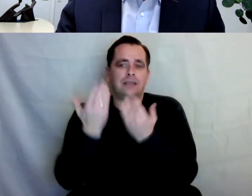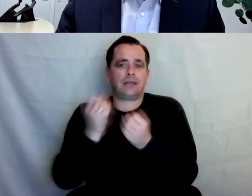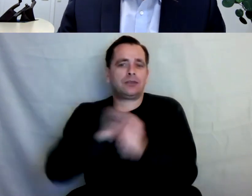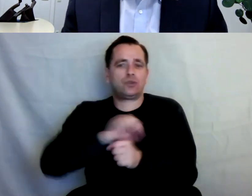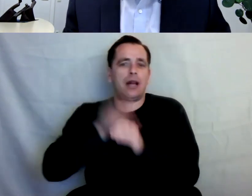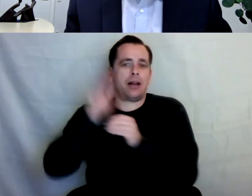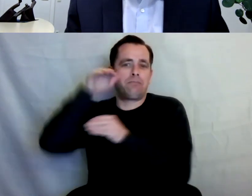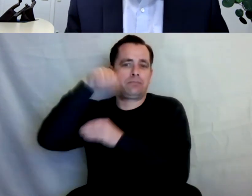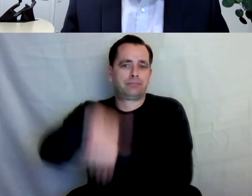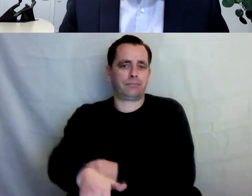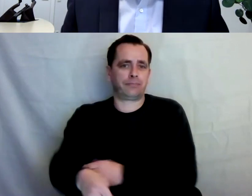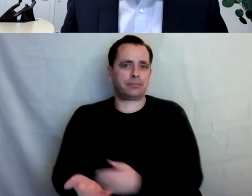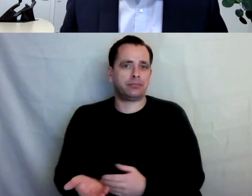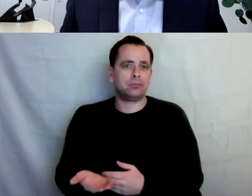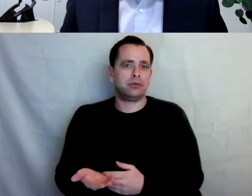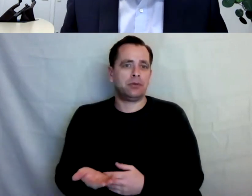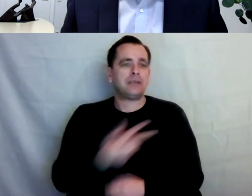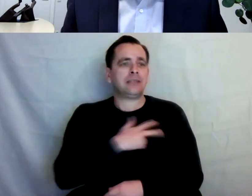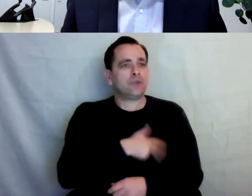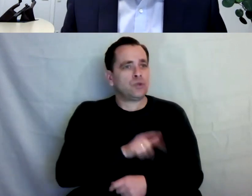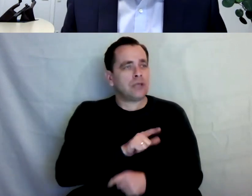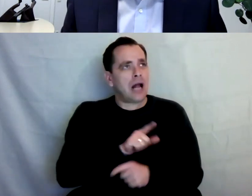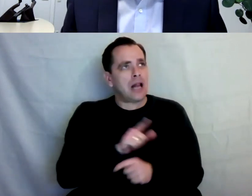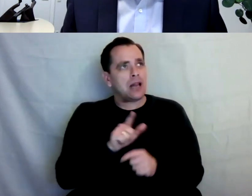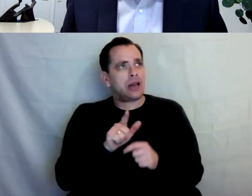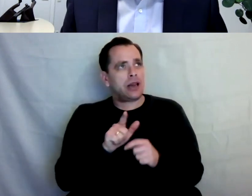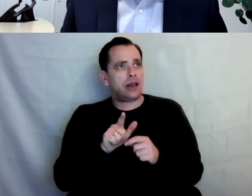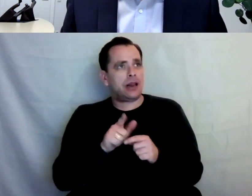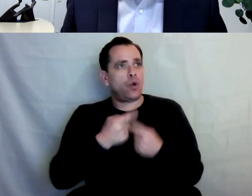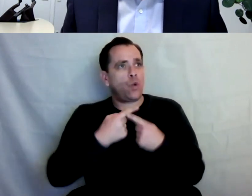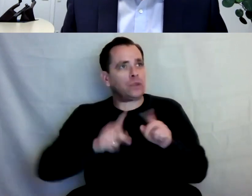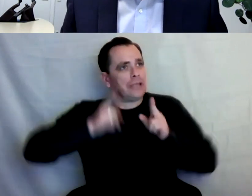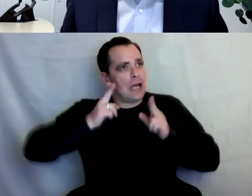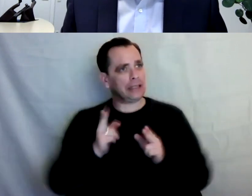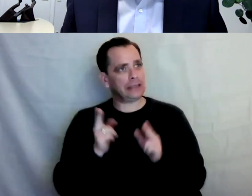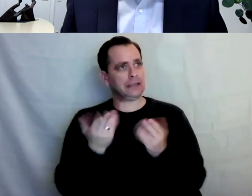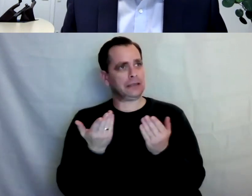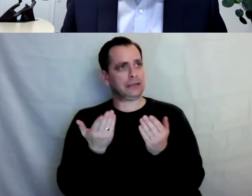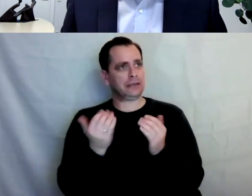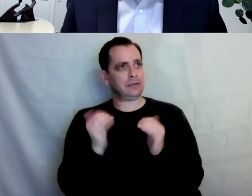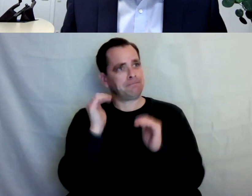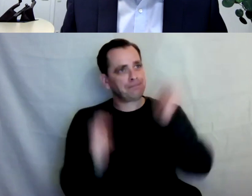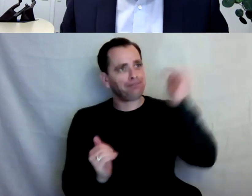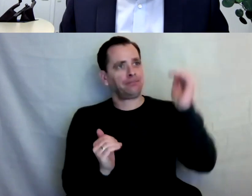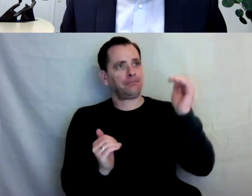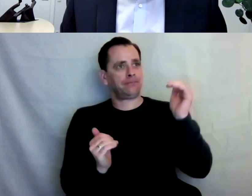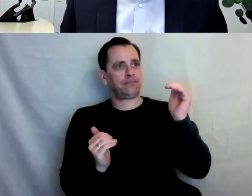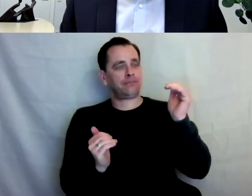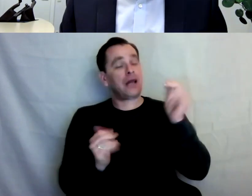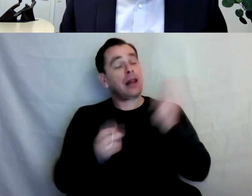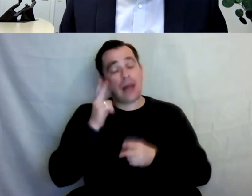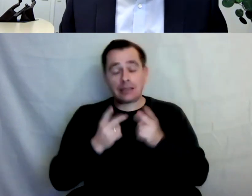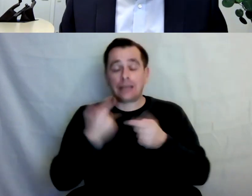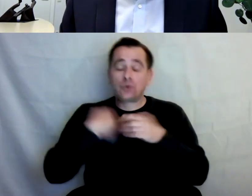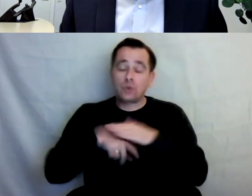soziale Ungerechtigkeit, das ist leider, leider etwas, was sich noch mehr verschärft durch diese Pandemie, aber